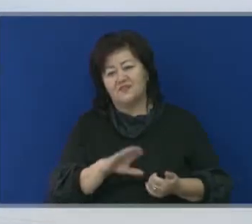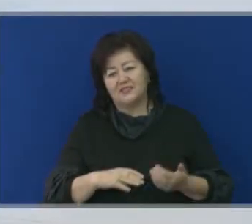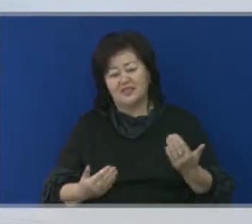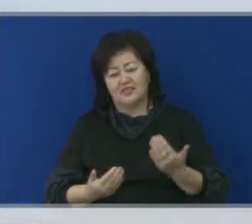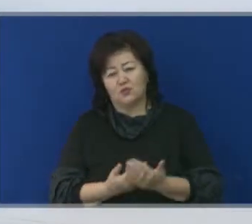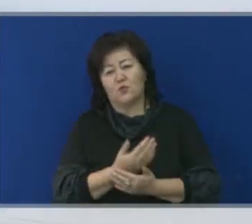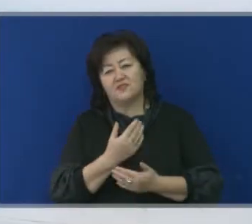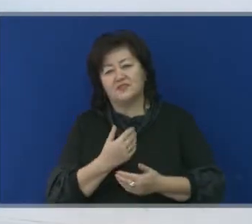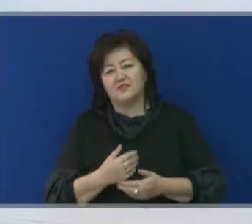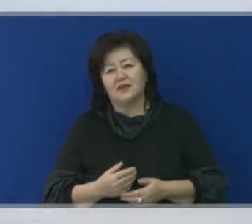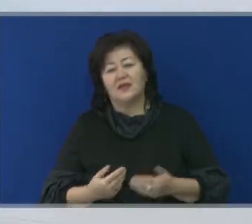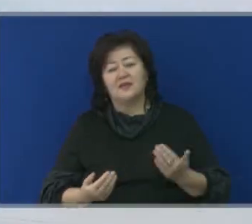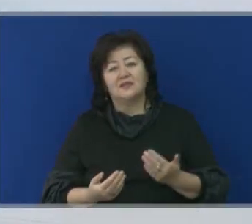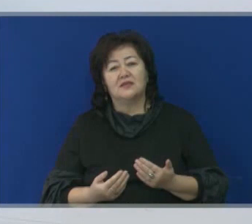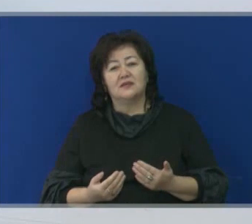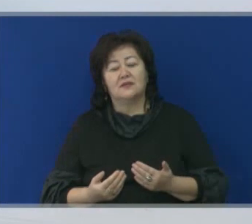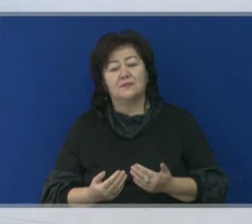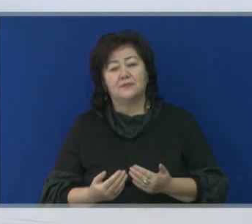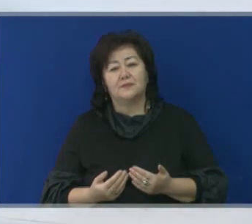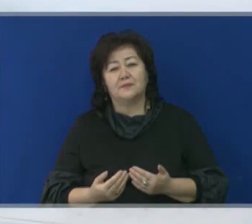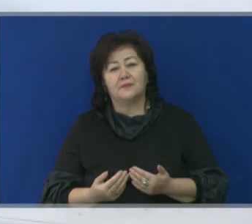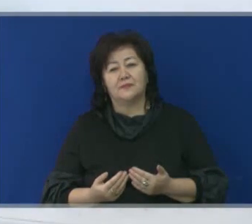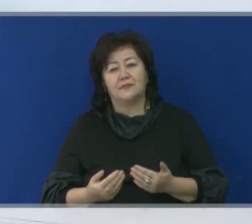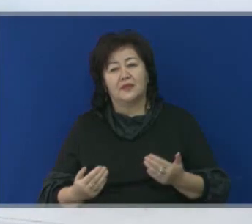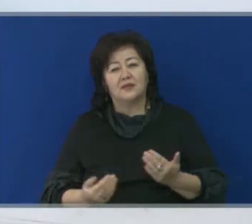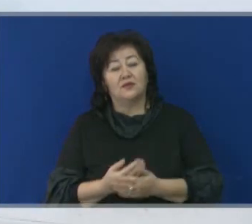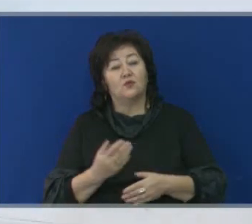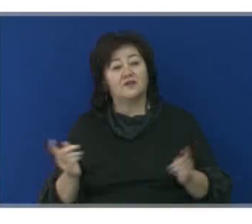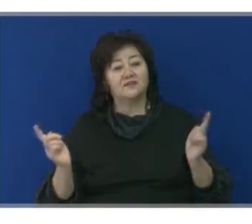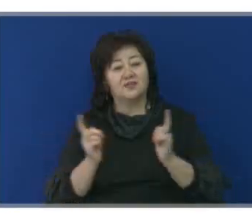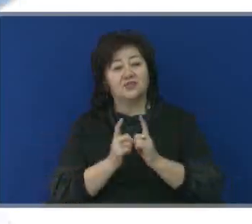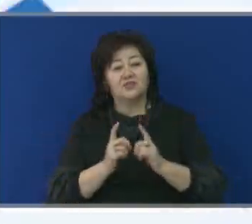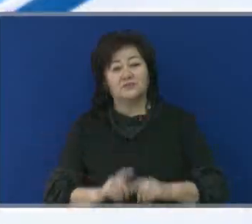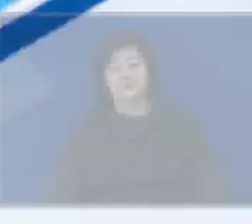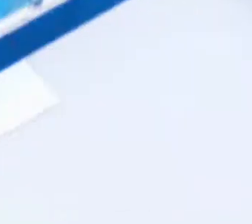сегодня это все новости. С вами была Ботагоз Дандыбаева, сурдоперевод Жангуль Жунысова. До новых встреч!